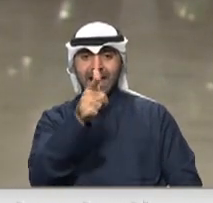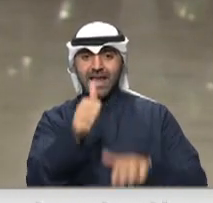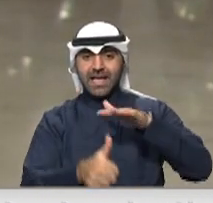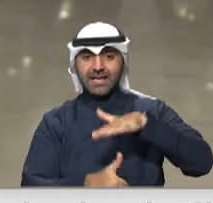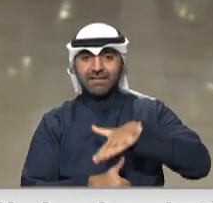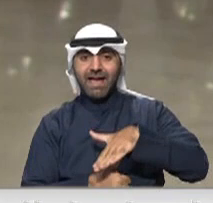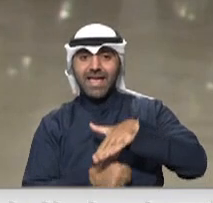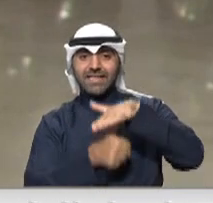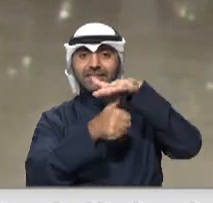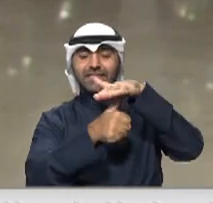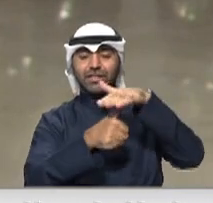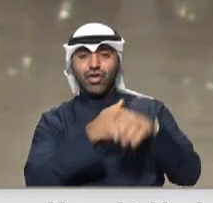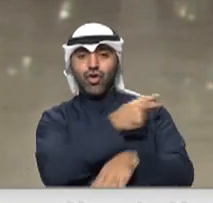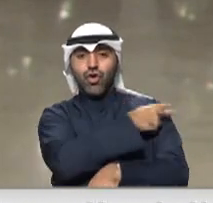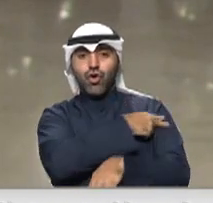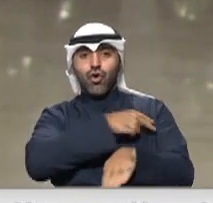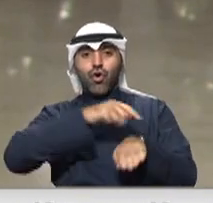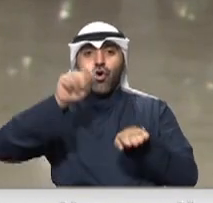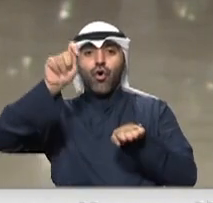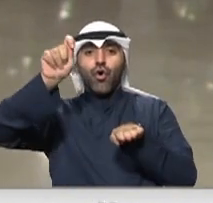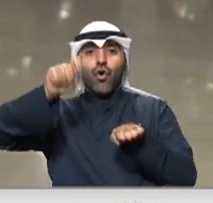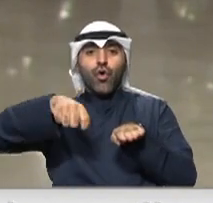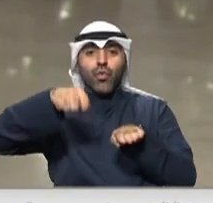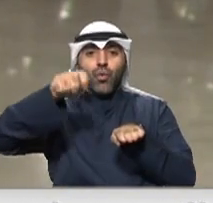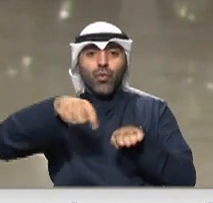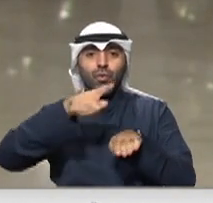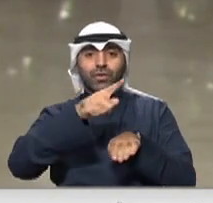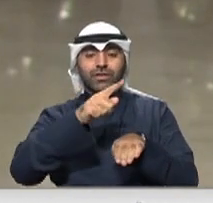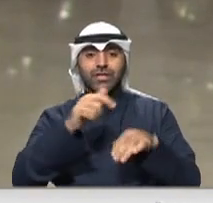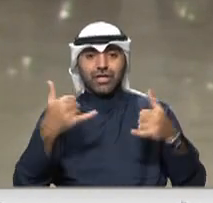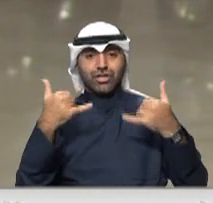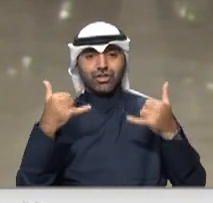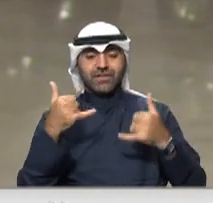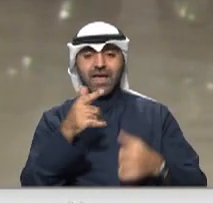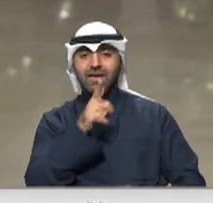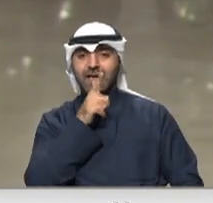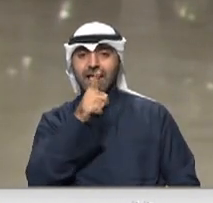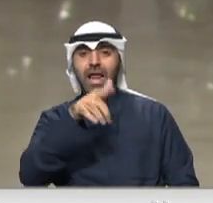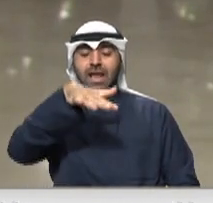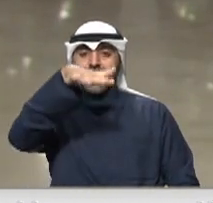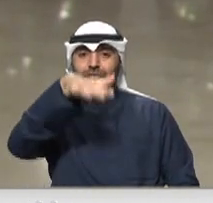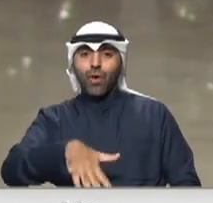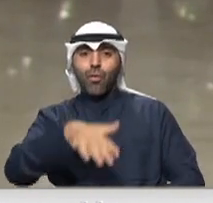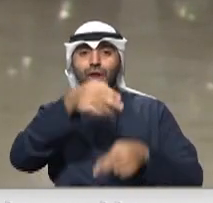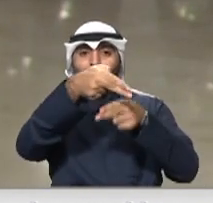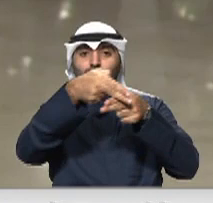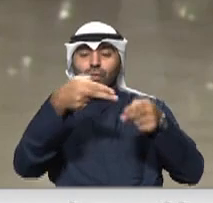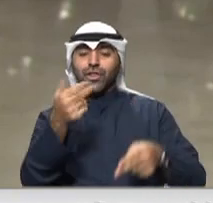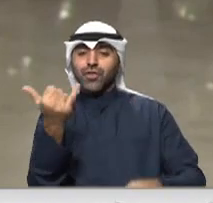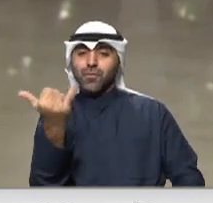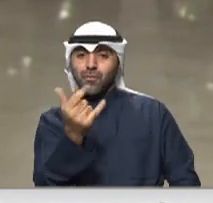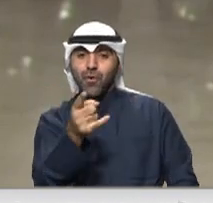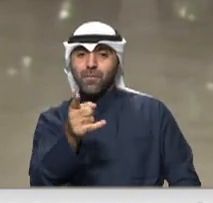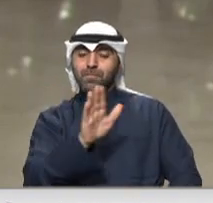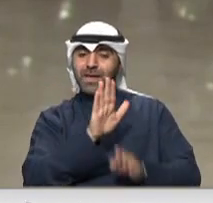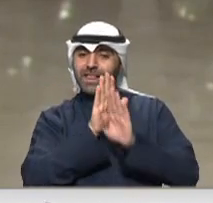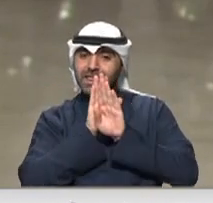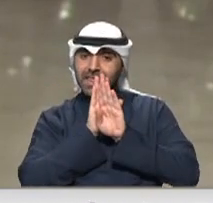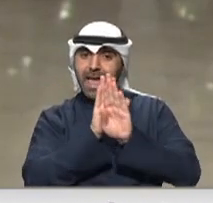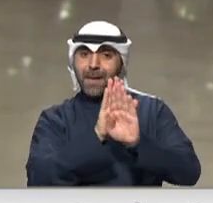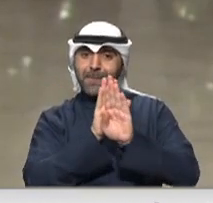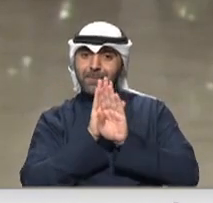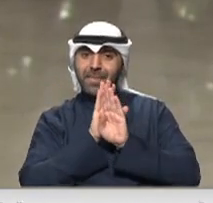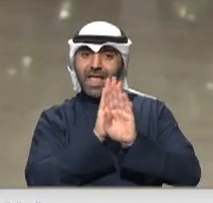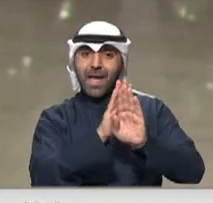حول موقفنا نحن كدول أعضاء في هذه المنظمة بخصوص القضية الفلسطينية، وندعو جميع الدول